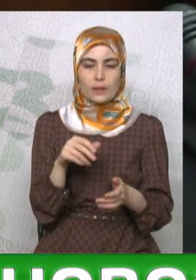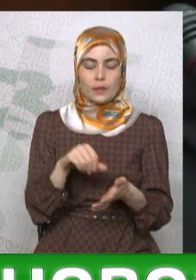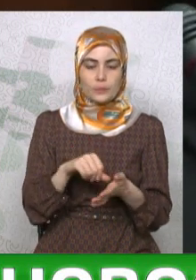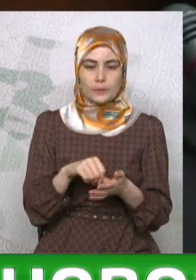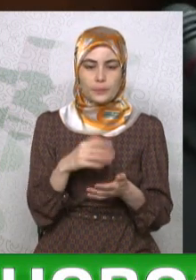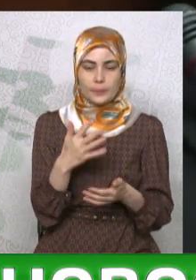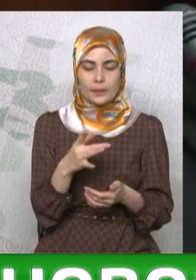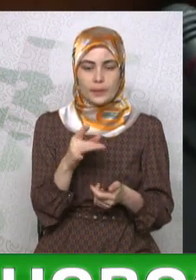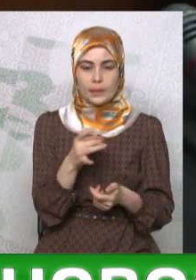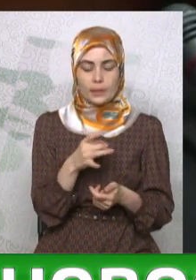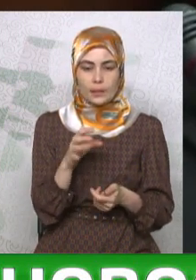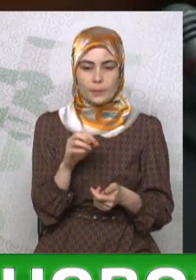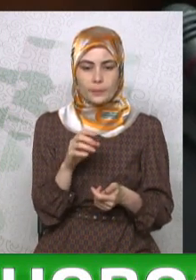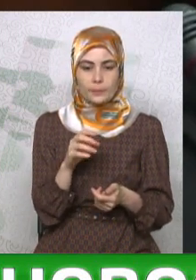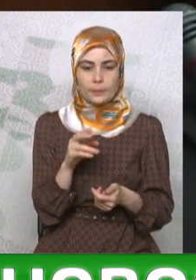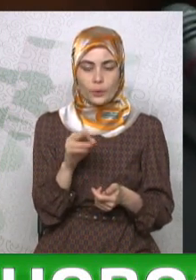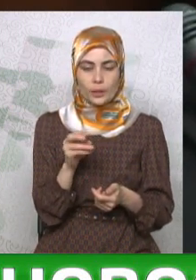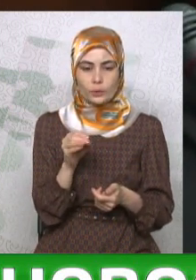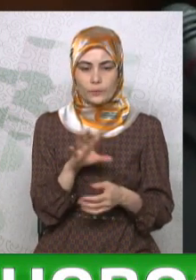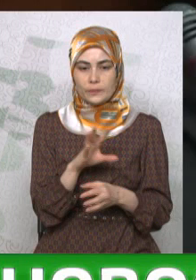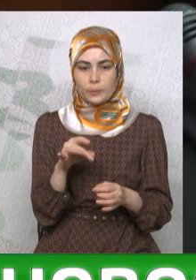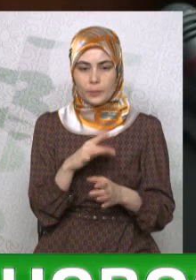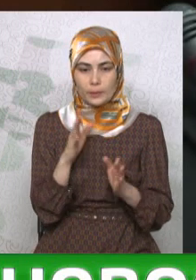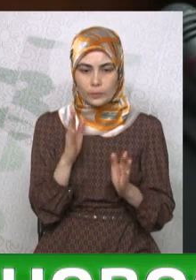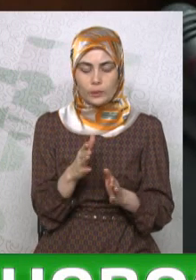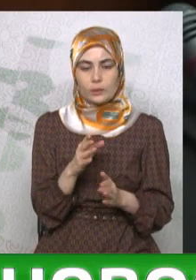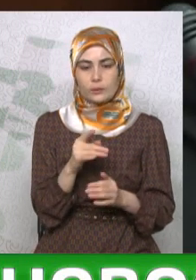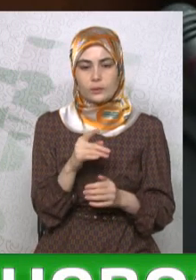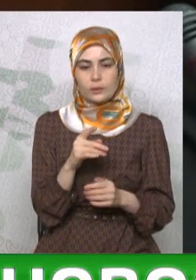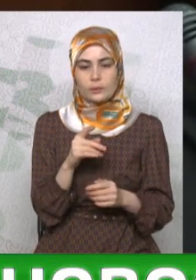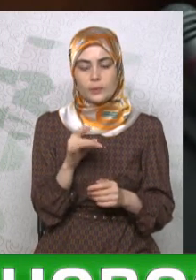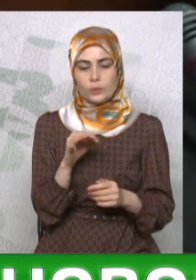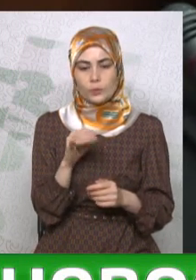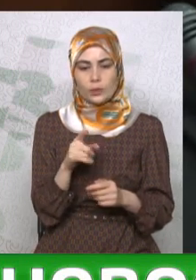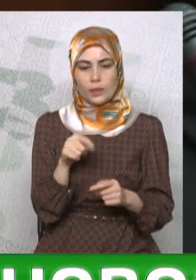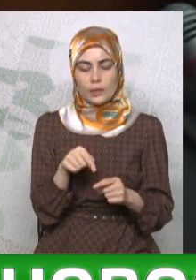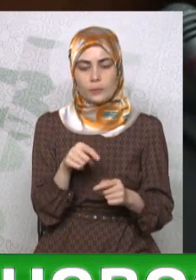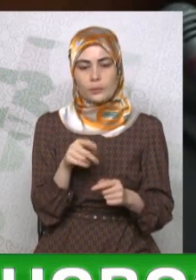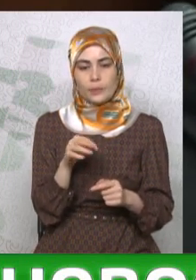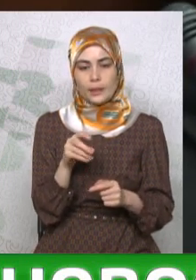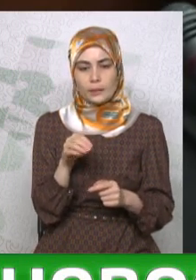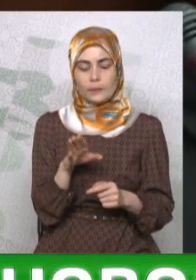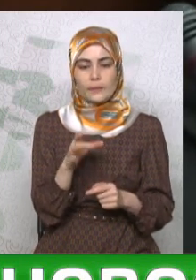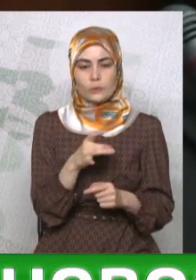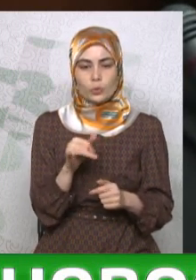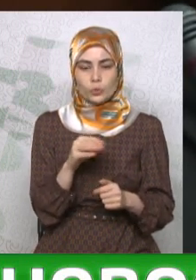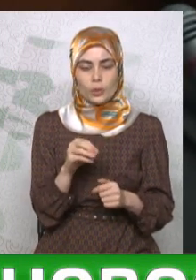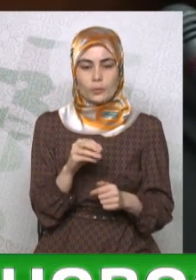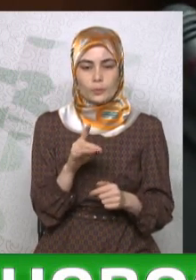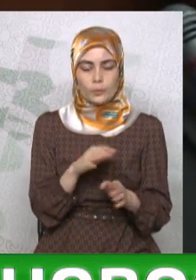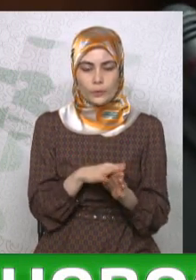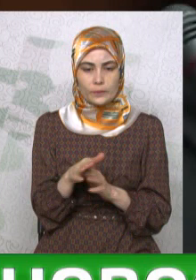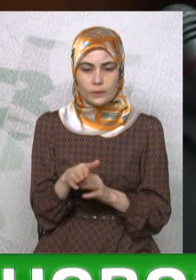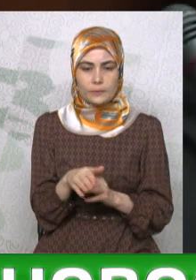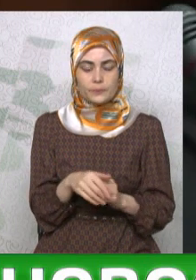рамках национального проекта образования. Все мероприятия, предусмотренные этими региональными проектами в республике, уже проведены. Кассовое